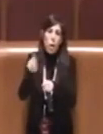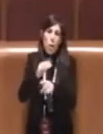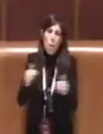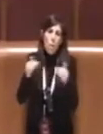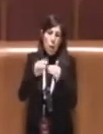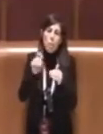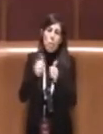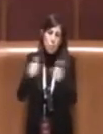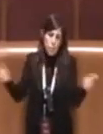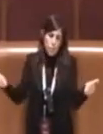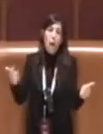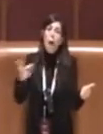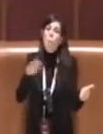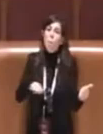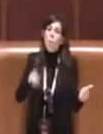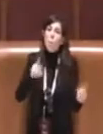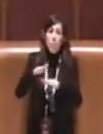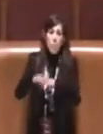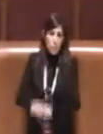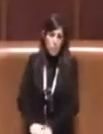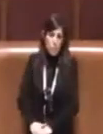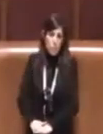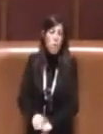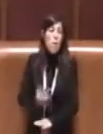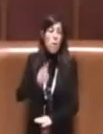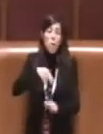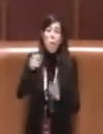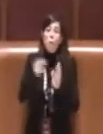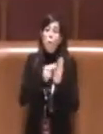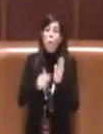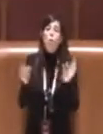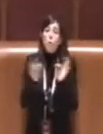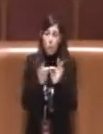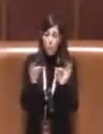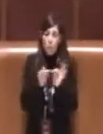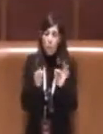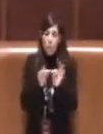tutelato. Quindi da questo punto di vista noi voteremo favorevolmente alla mozione.